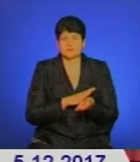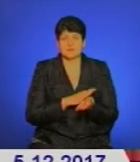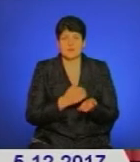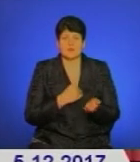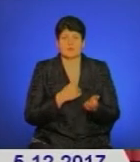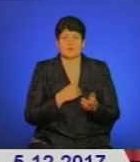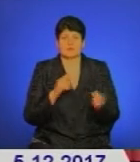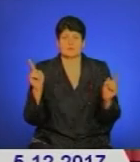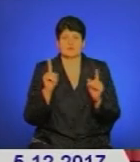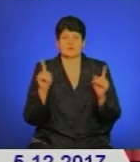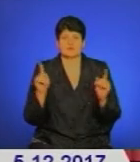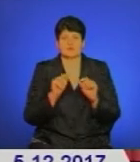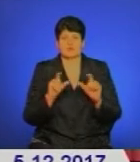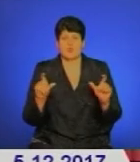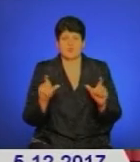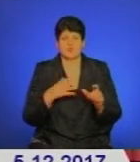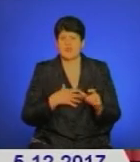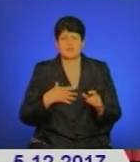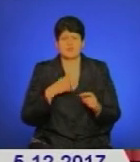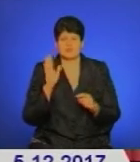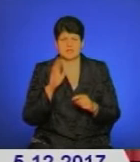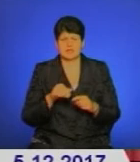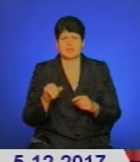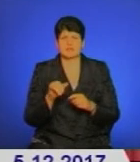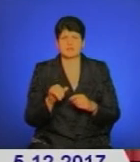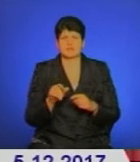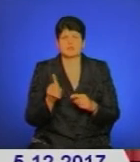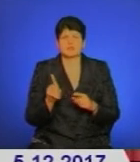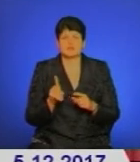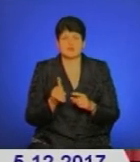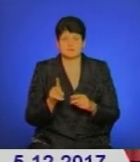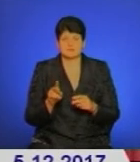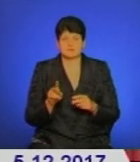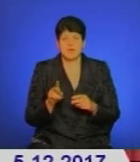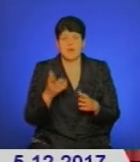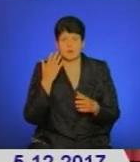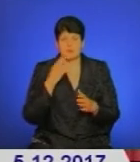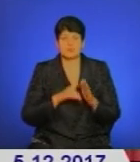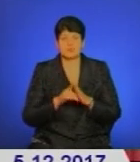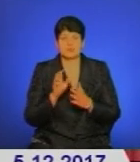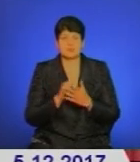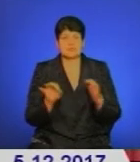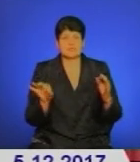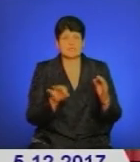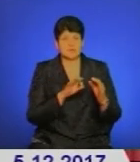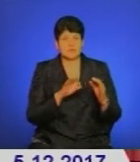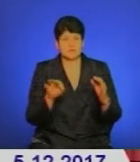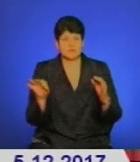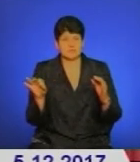музичну школу. Все. Мені було неважливо, на який інструмент, але потім, коли я почала займатися на скрипці,